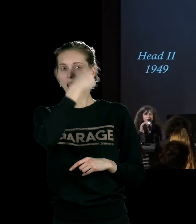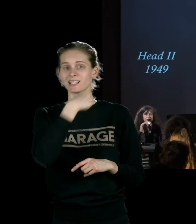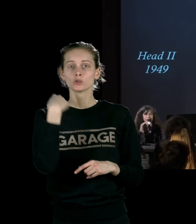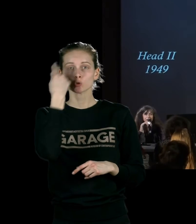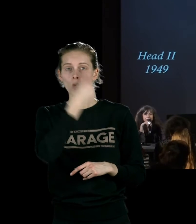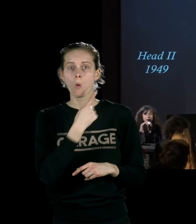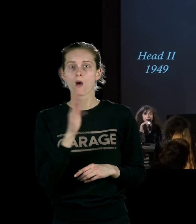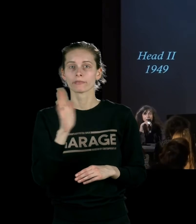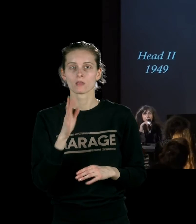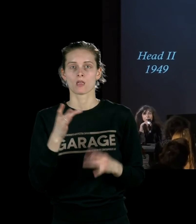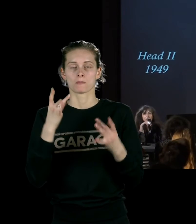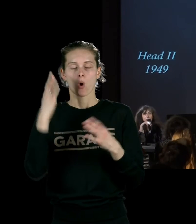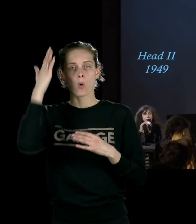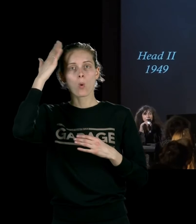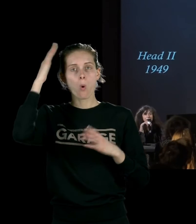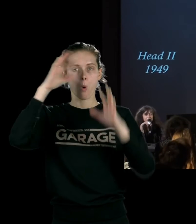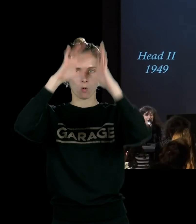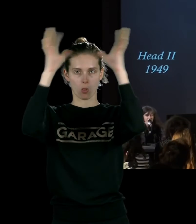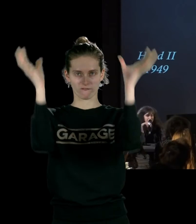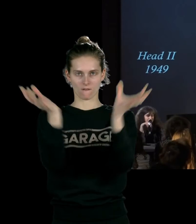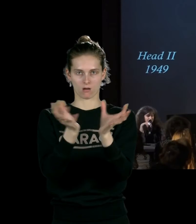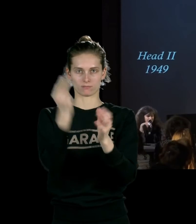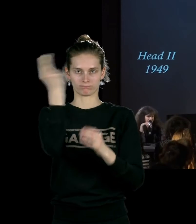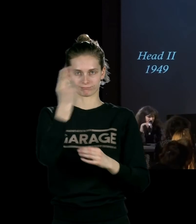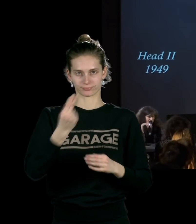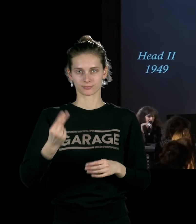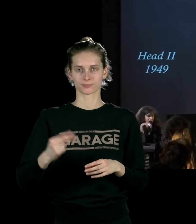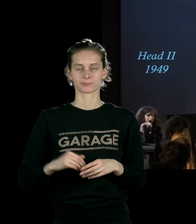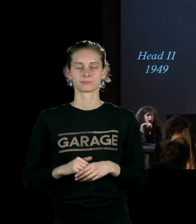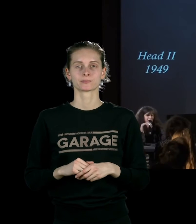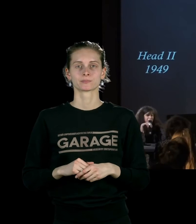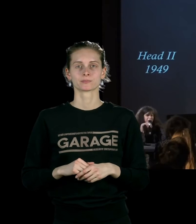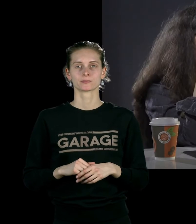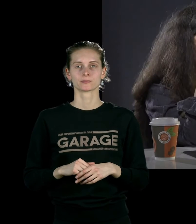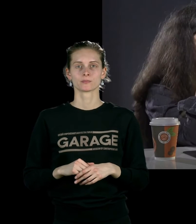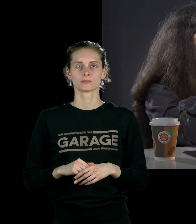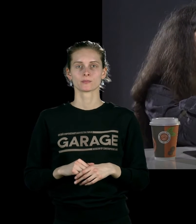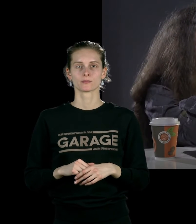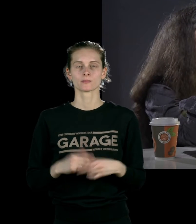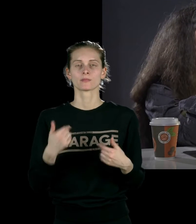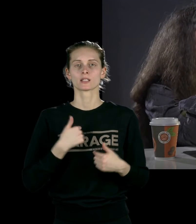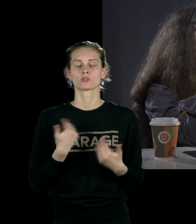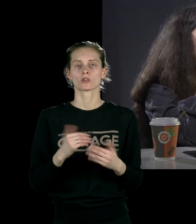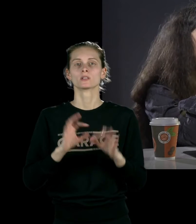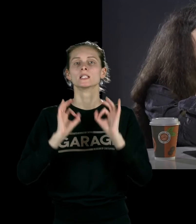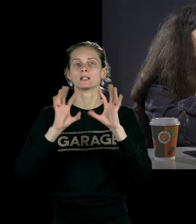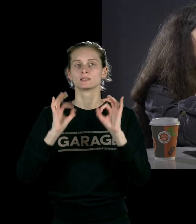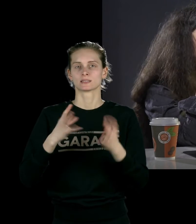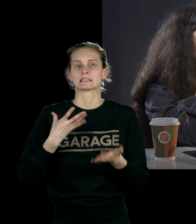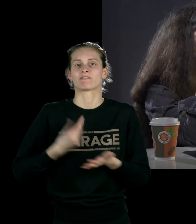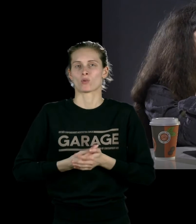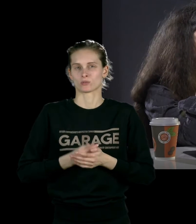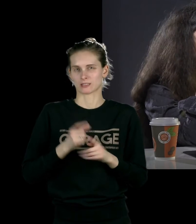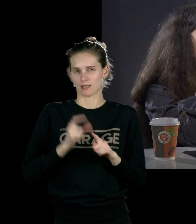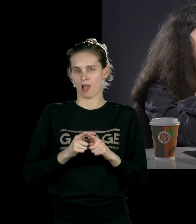лицо, а голова, это достаточно принципиальный момент, собственно говоря, в данном сейчас пересказываю своими словами, насколько